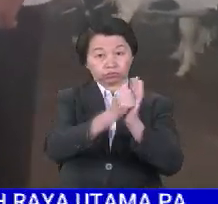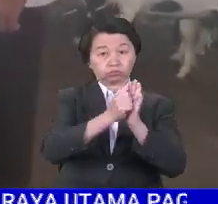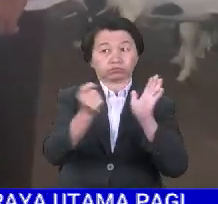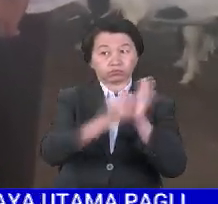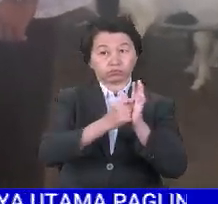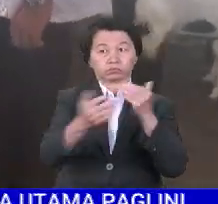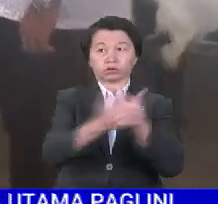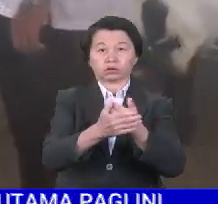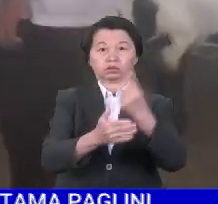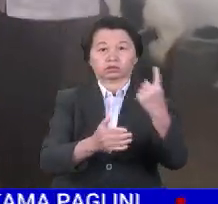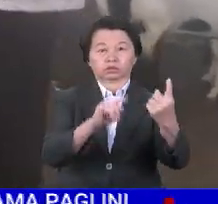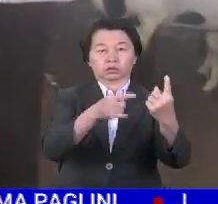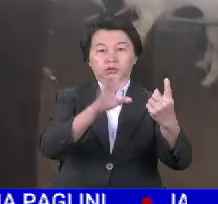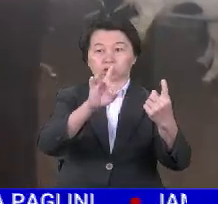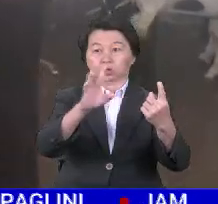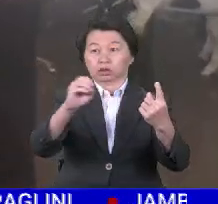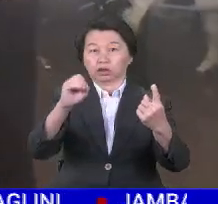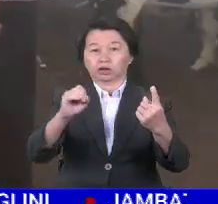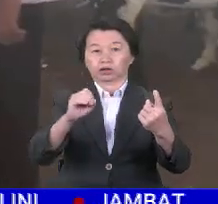sehingga 1,800 ekor.